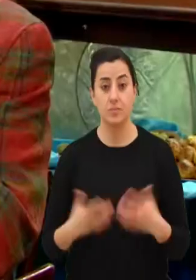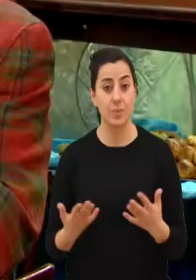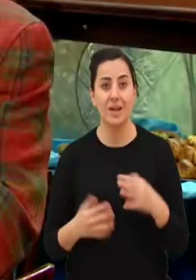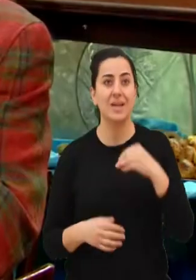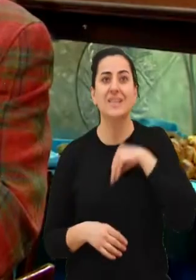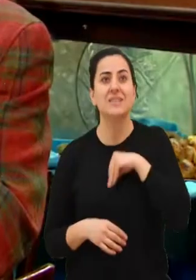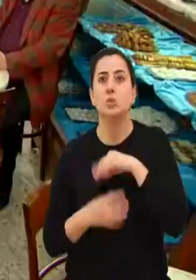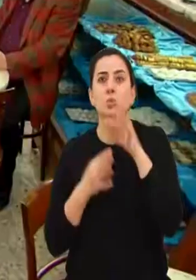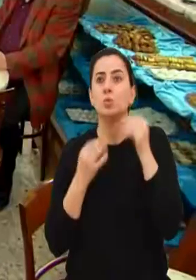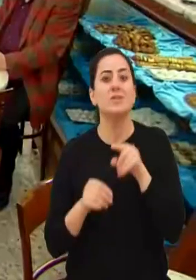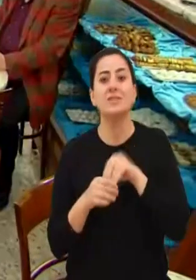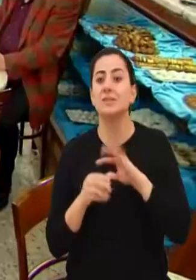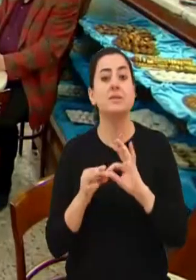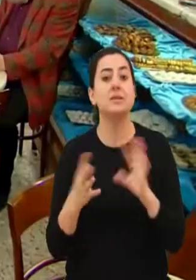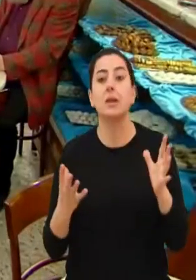Nedir iç huzuru?